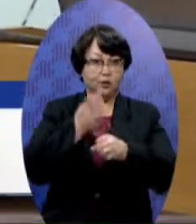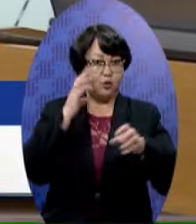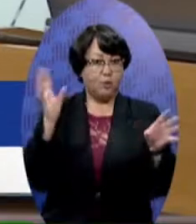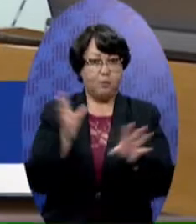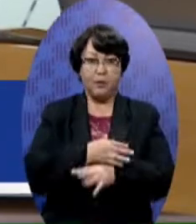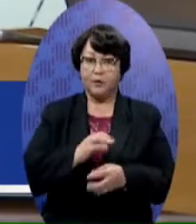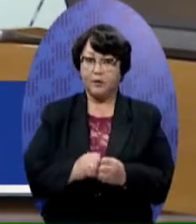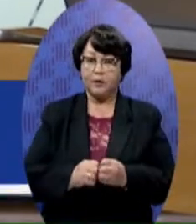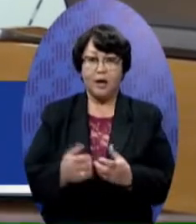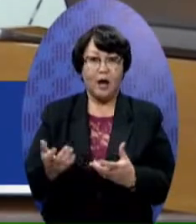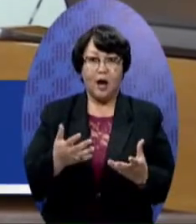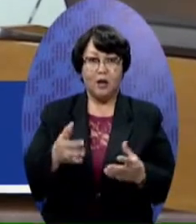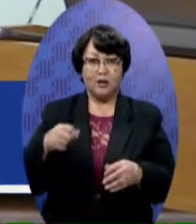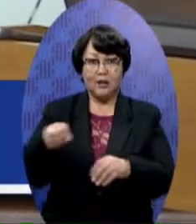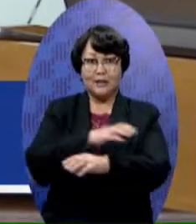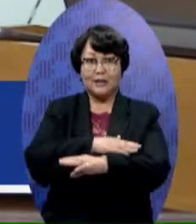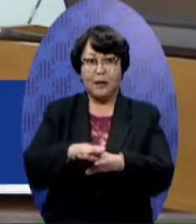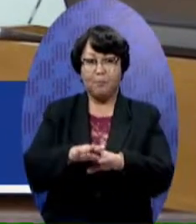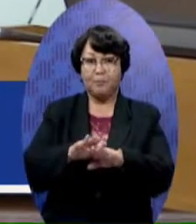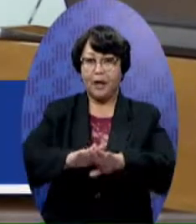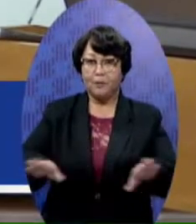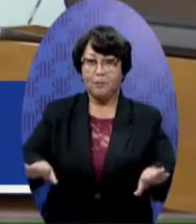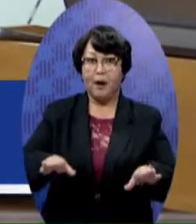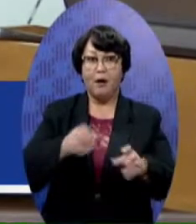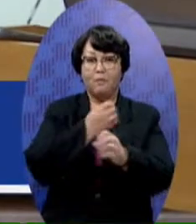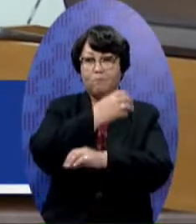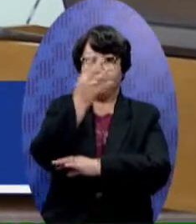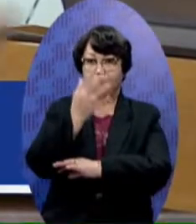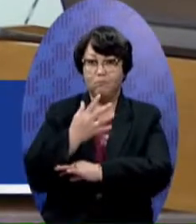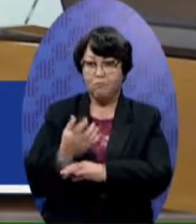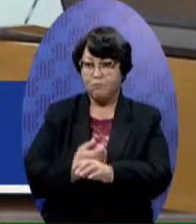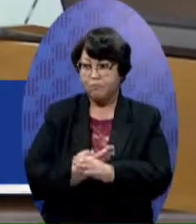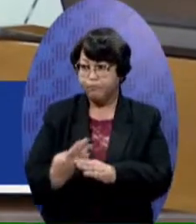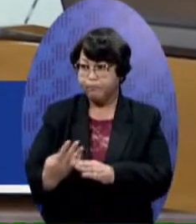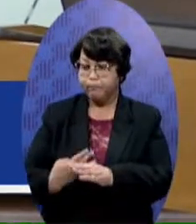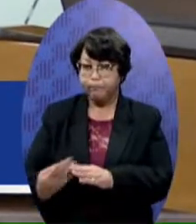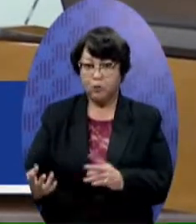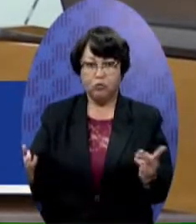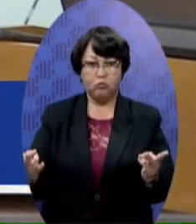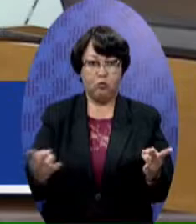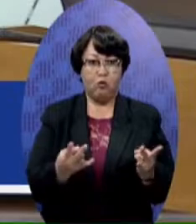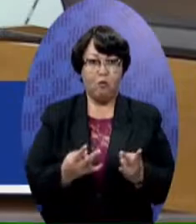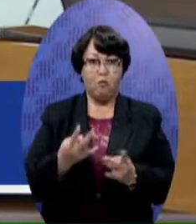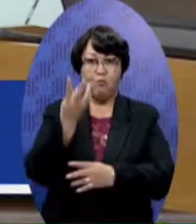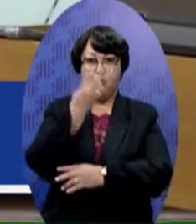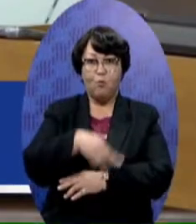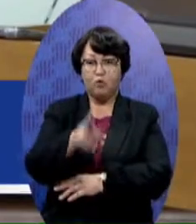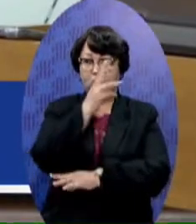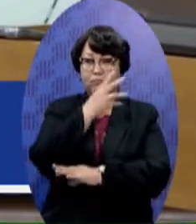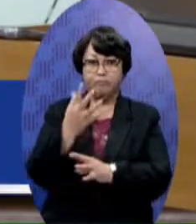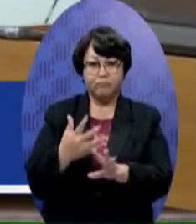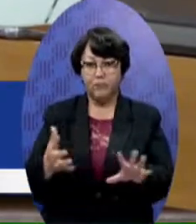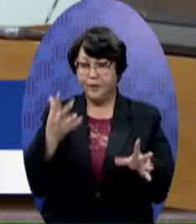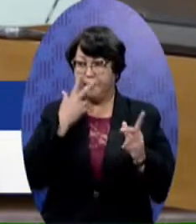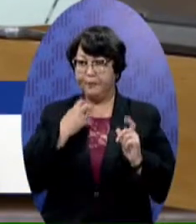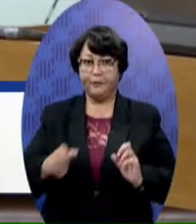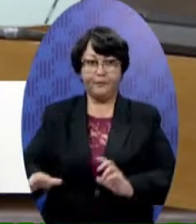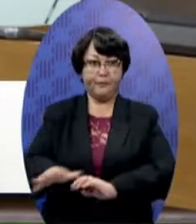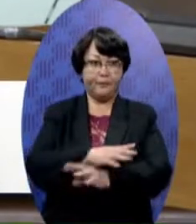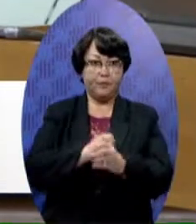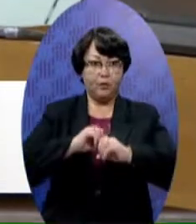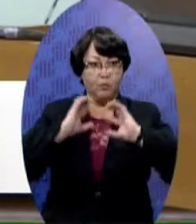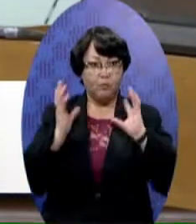бол зам талбайгаа хийж байгаа. Зөвлөгжүүлэлт бол бас одоо нөгөө ногоон талбай мод тарих ажлууд хийгдэж байгаа. Бүх нөөц